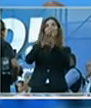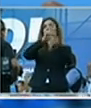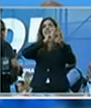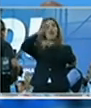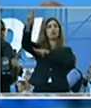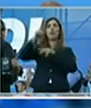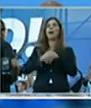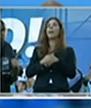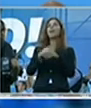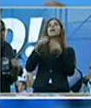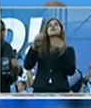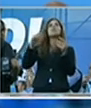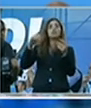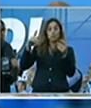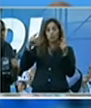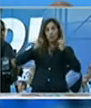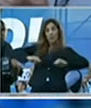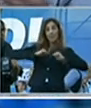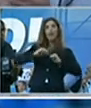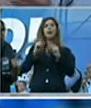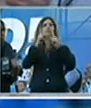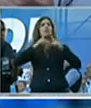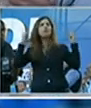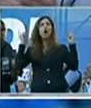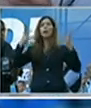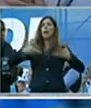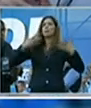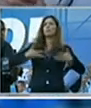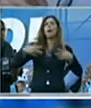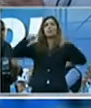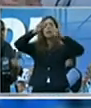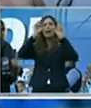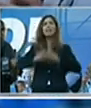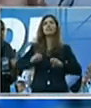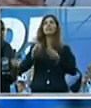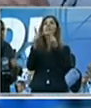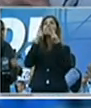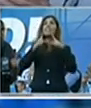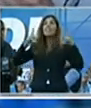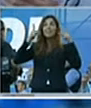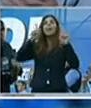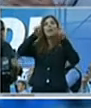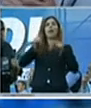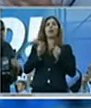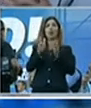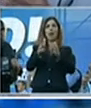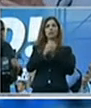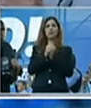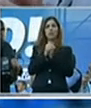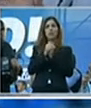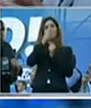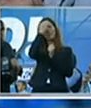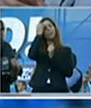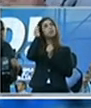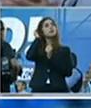Un partito nazionalista, un partito d'ordine. Non sono parolacce, quindi appunto ripeto, attenzione a liquidare queste cose